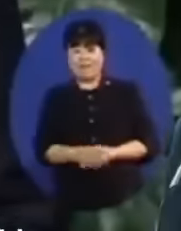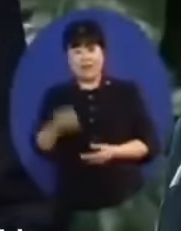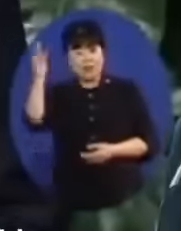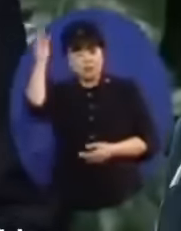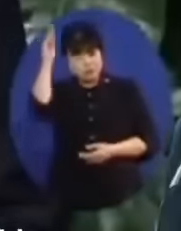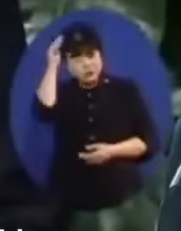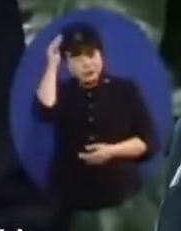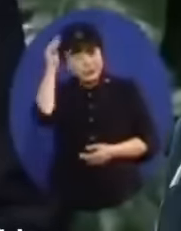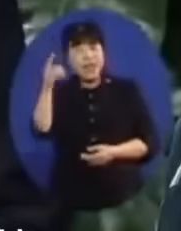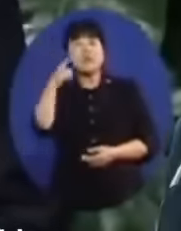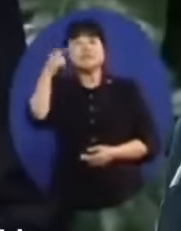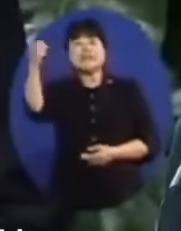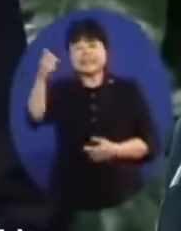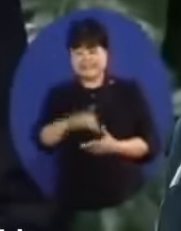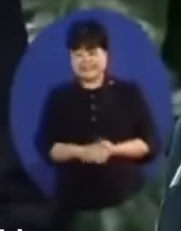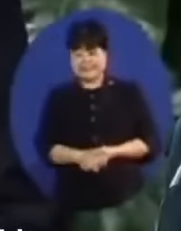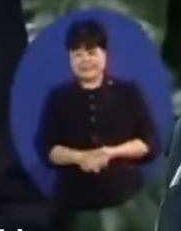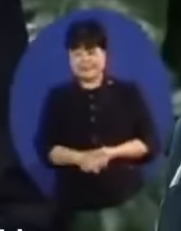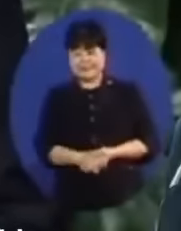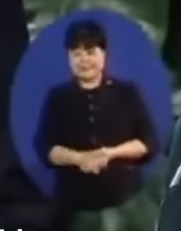무식한 목사였습니다.